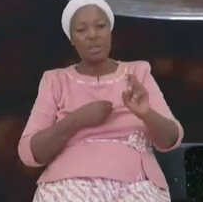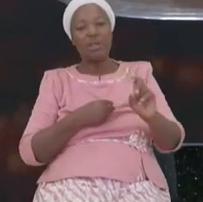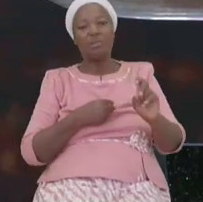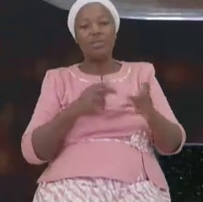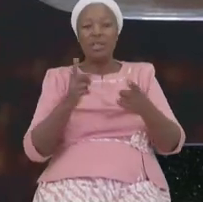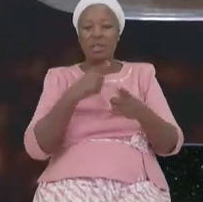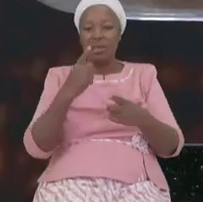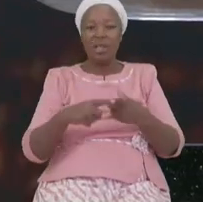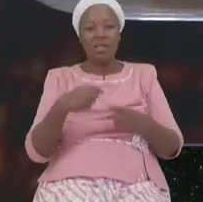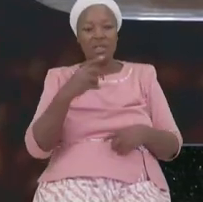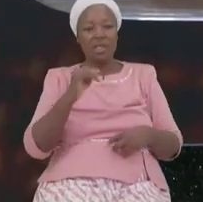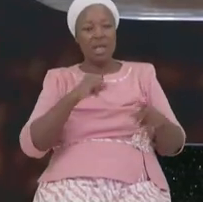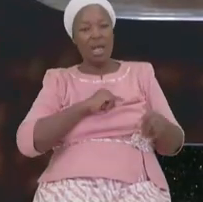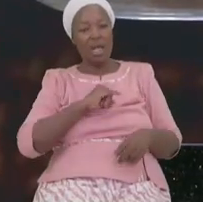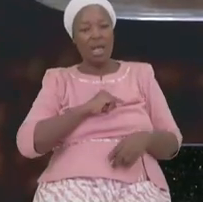je répondis,